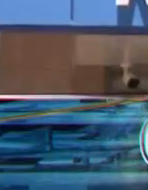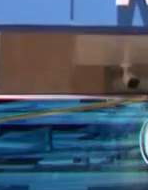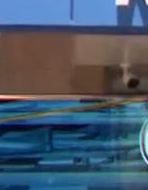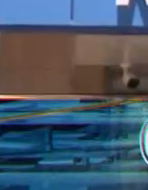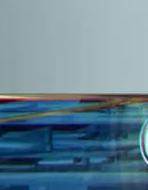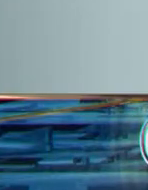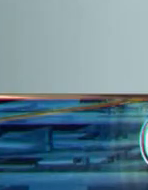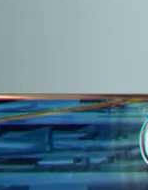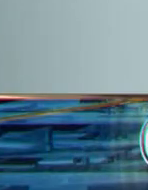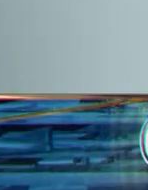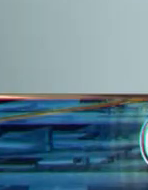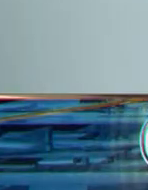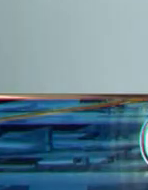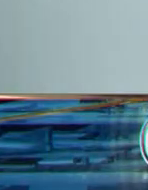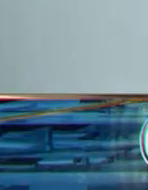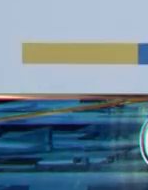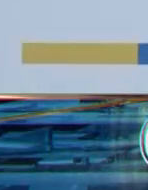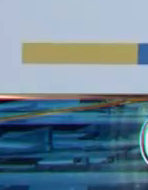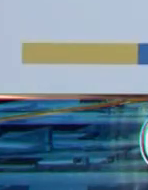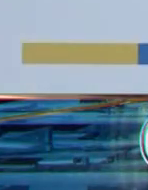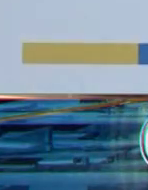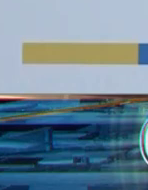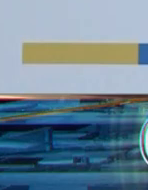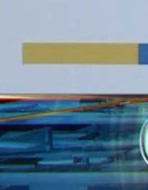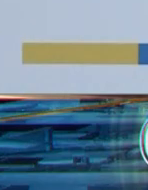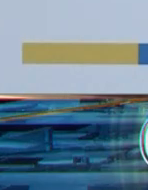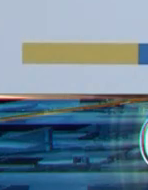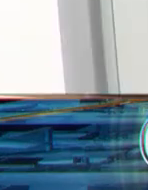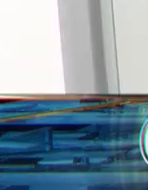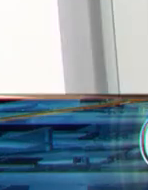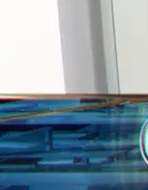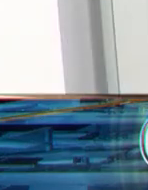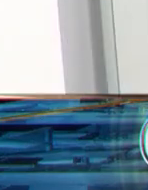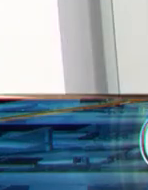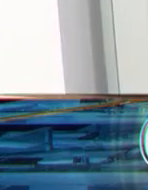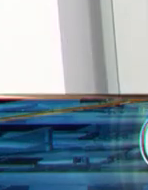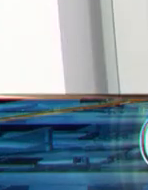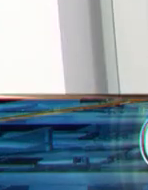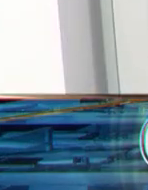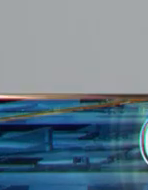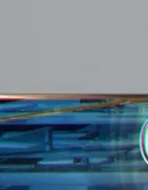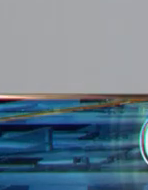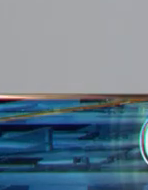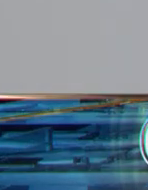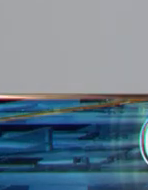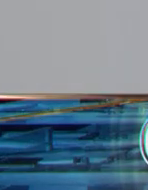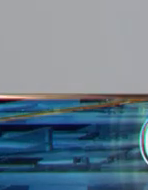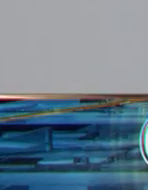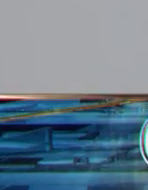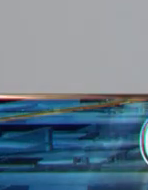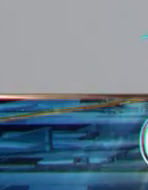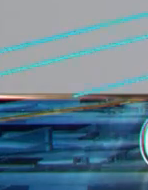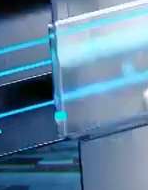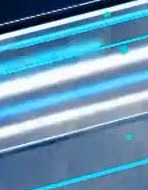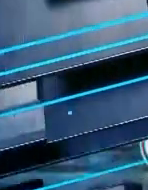Не спрятаться, не скрыться. Еще одна современная ПЦР-лаборатория для быстрого выявления COVID-19 открылась в Алматинской области.